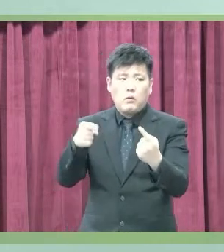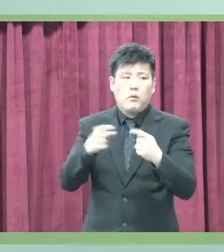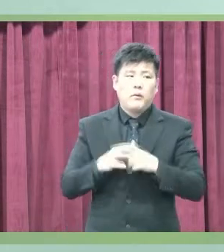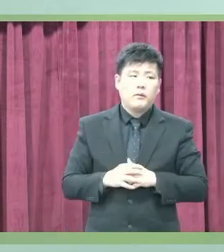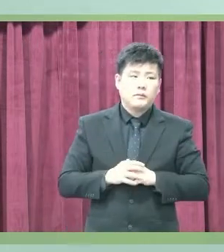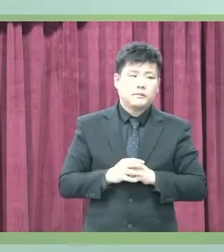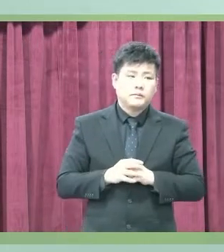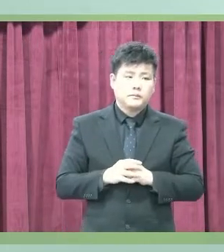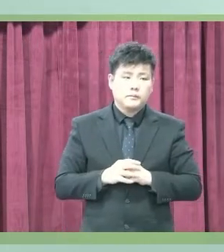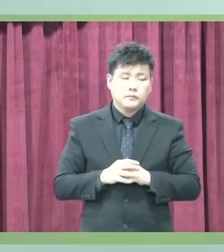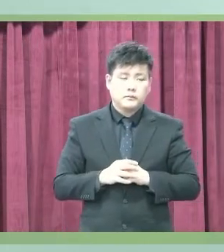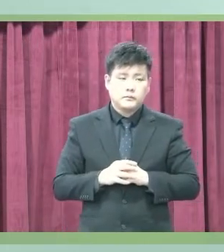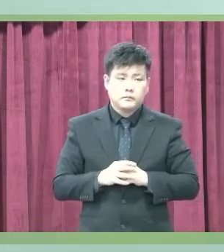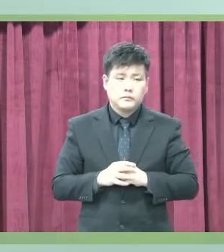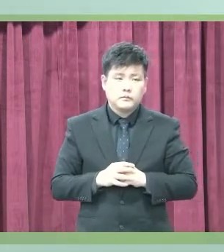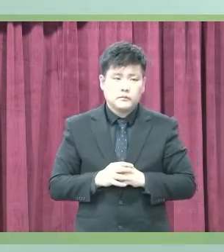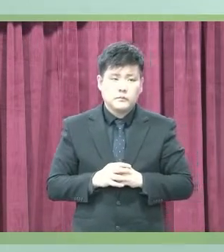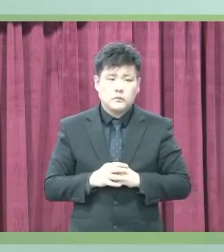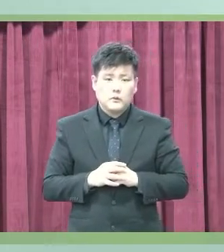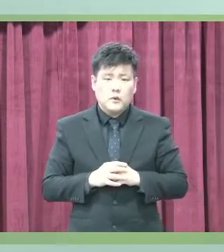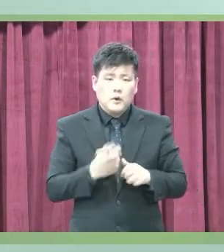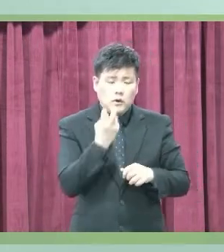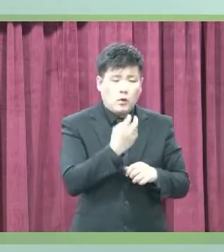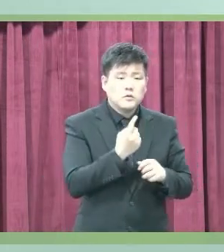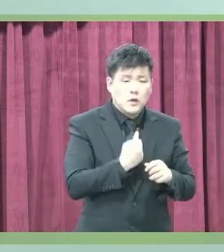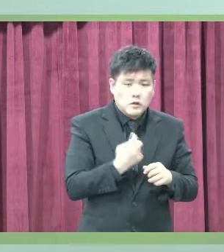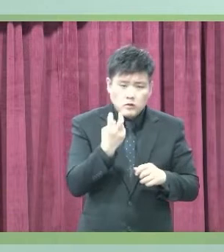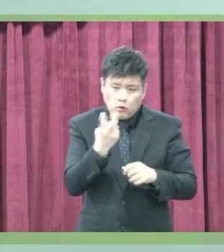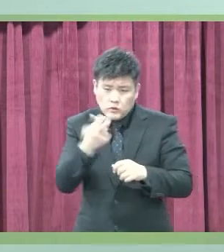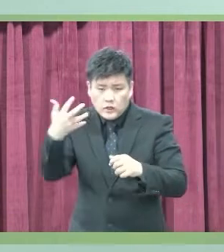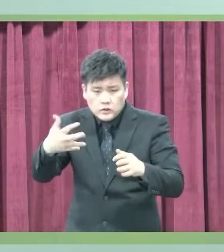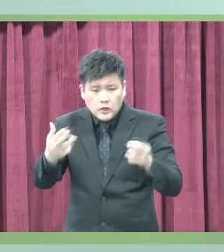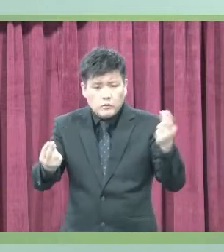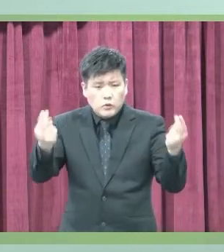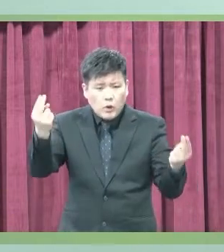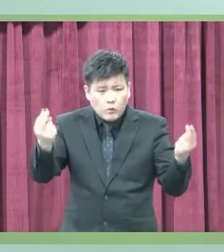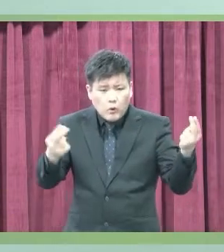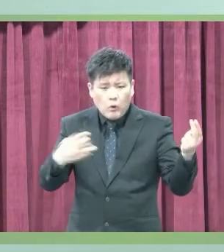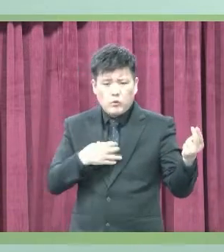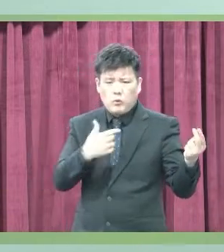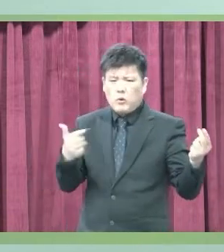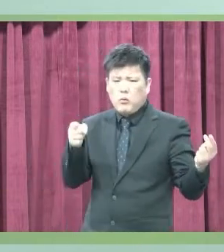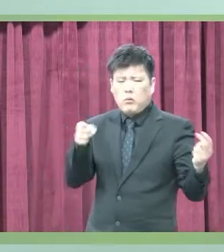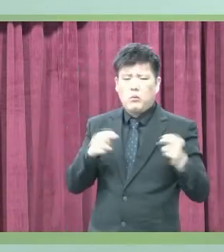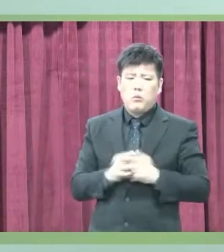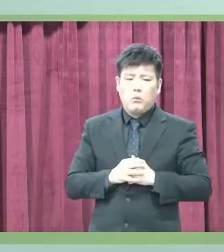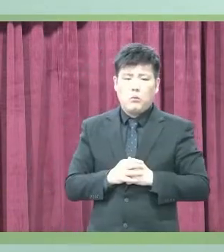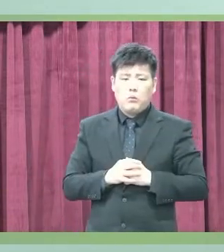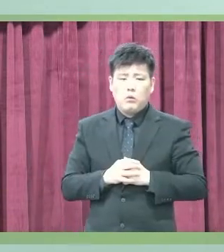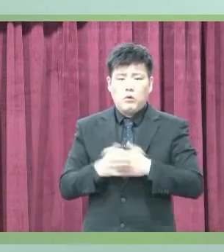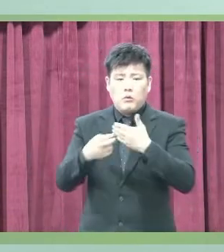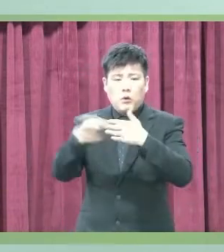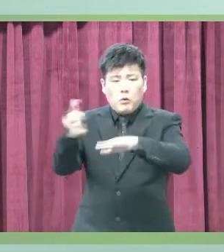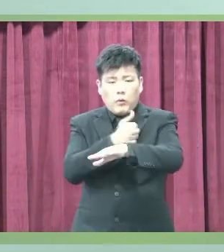검진 미수검자는 검진 수검자에 비해 6배 높고요. 앞서 보듯이 외래 일수랑